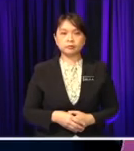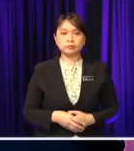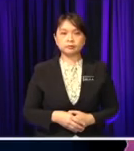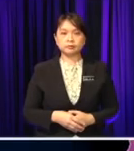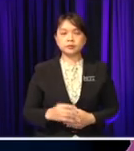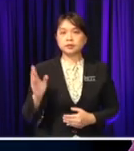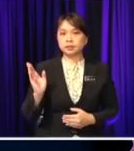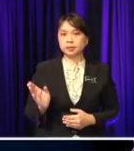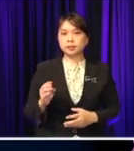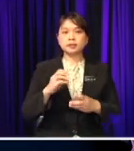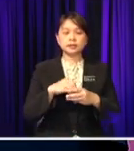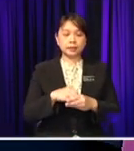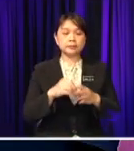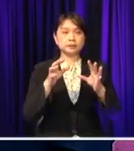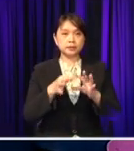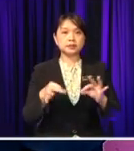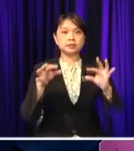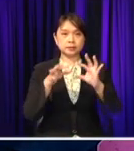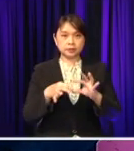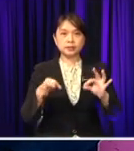cerita ayat matematika